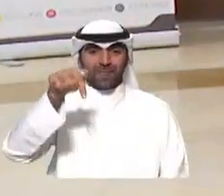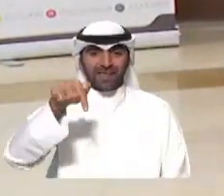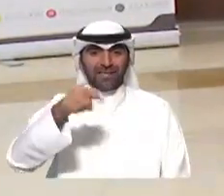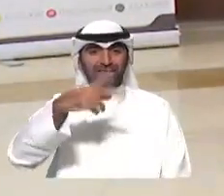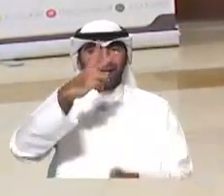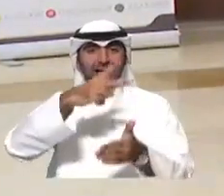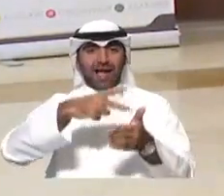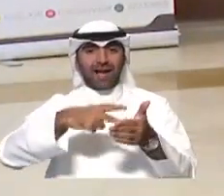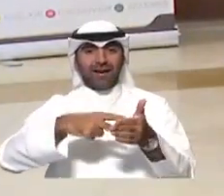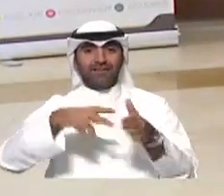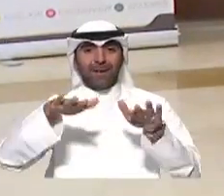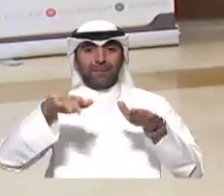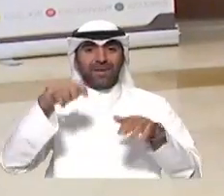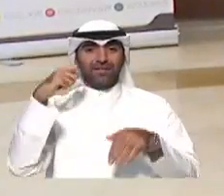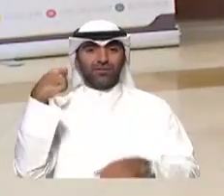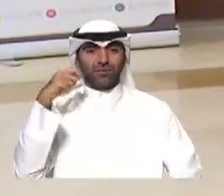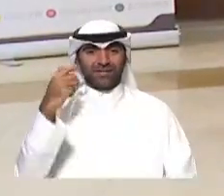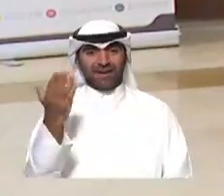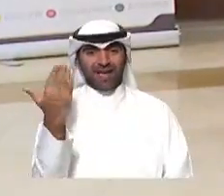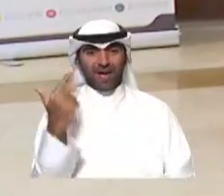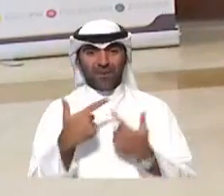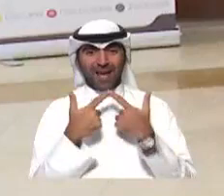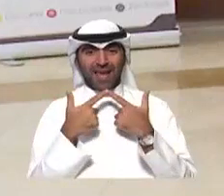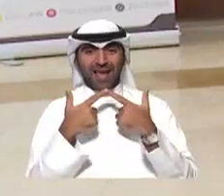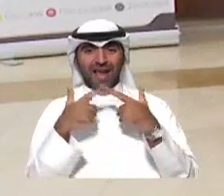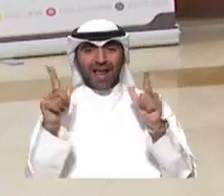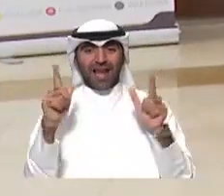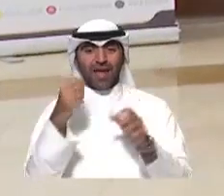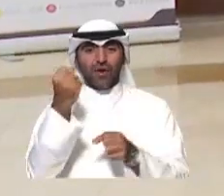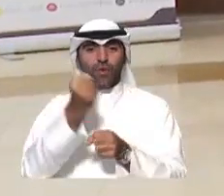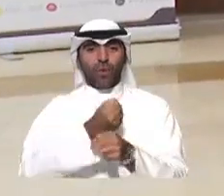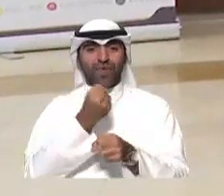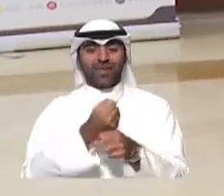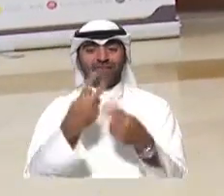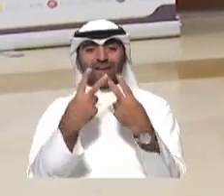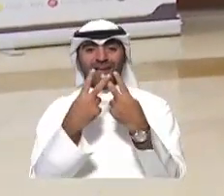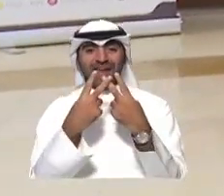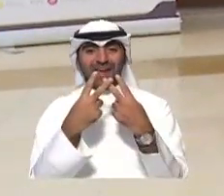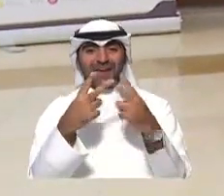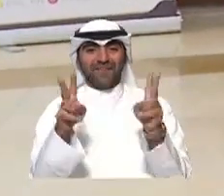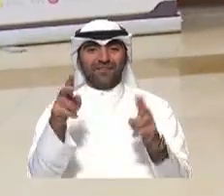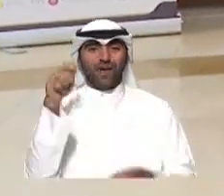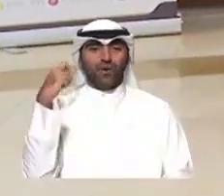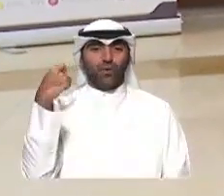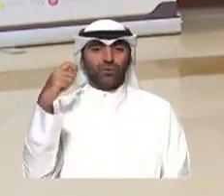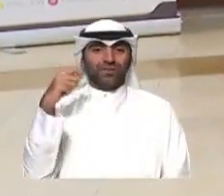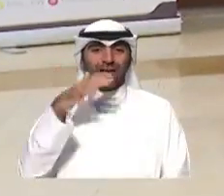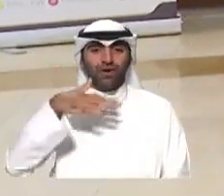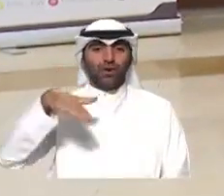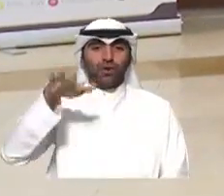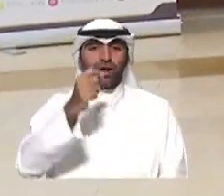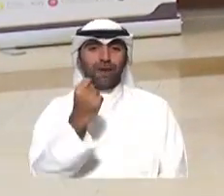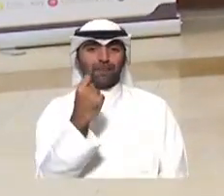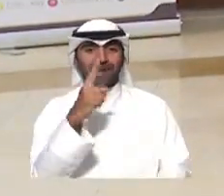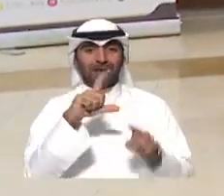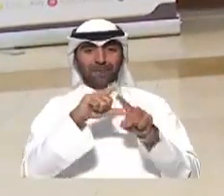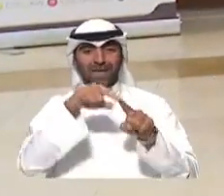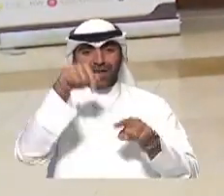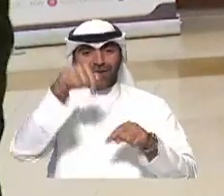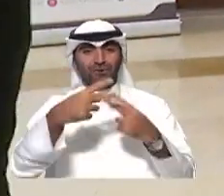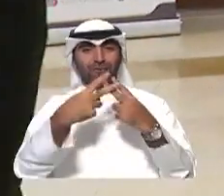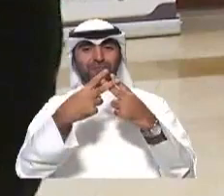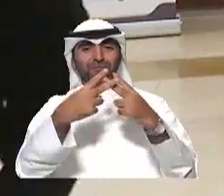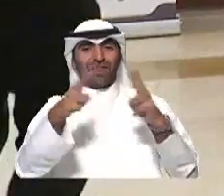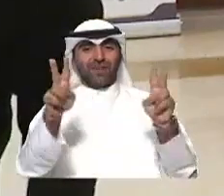الحكومية تشهد العودة الكاملة بنسبة 100% بالنسبة لموظفي الدولة، في صورة تجسد التعاون